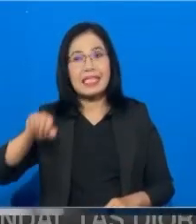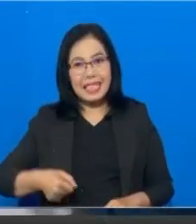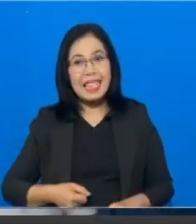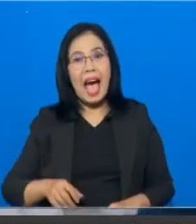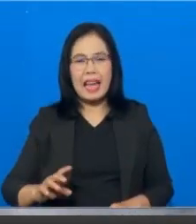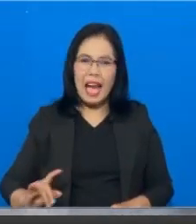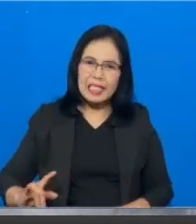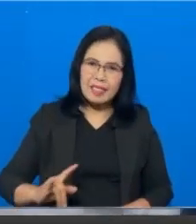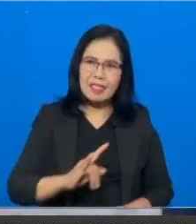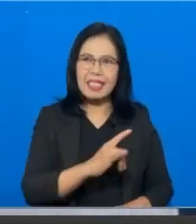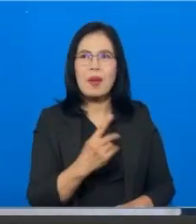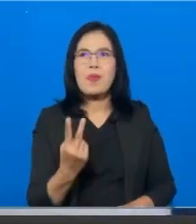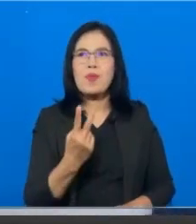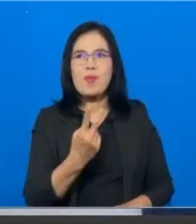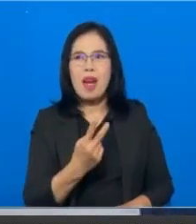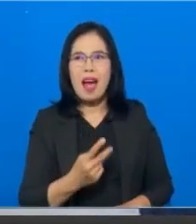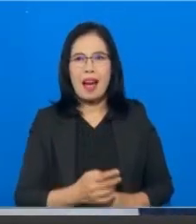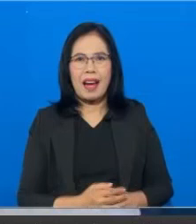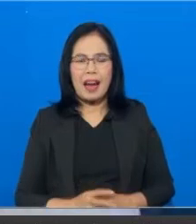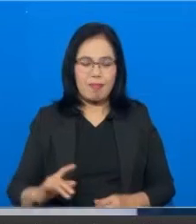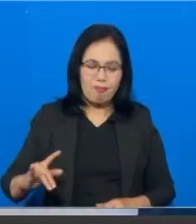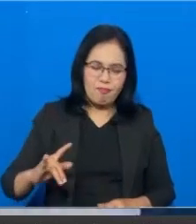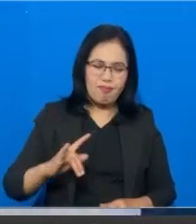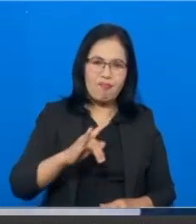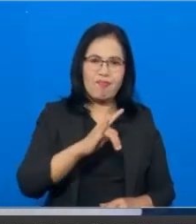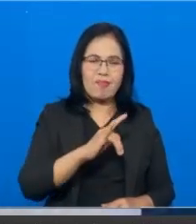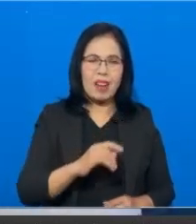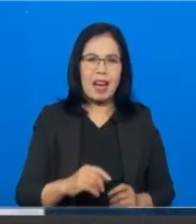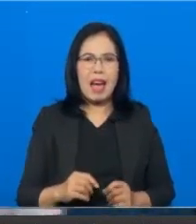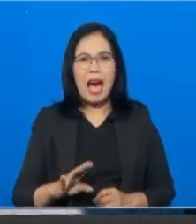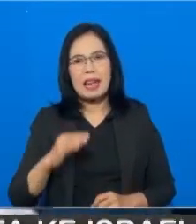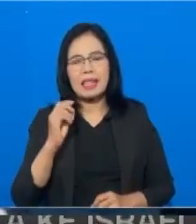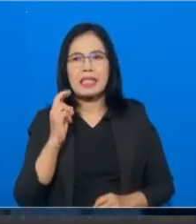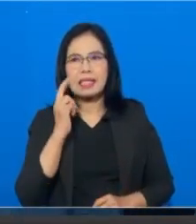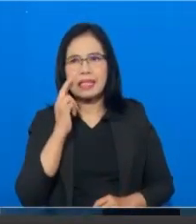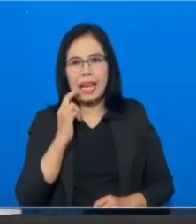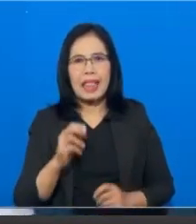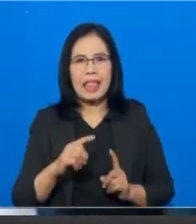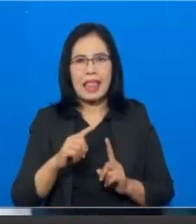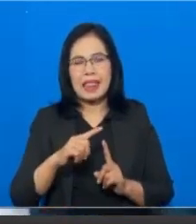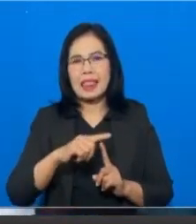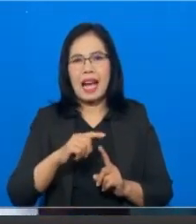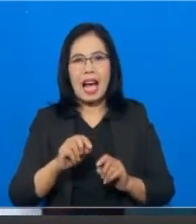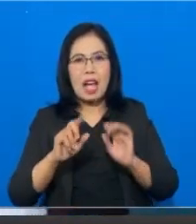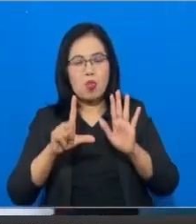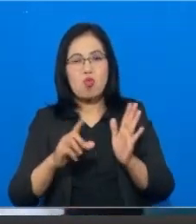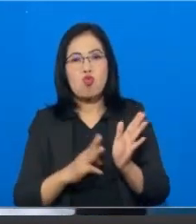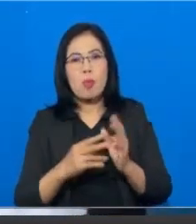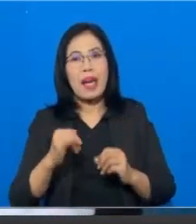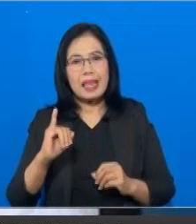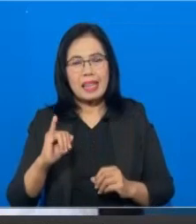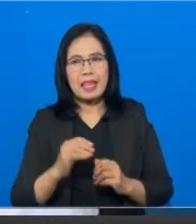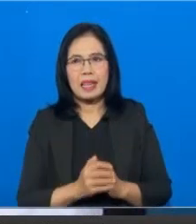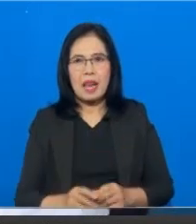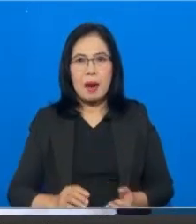tercinta. Keduanya akan terbang ke Arab Saudi pada Senin 27 Mei mendatang melalui embarkasi Surabaya.